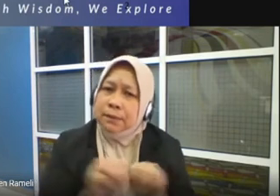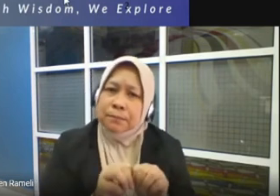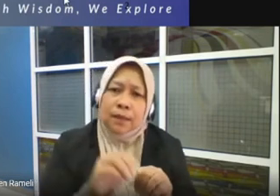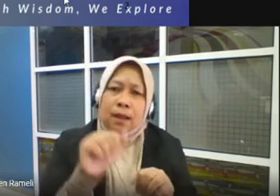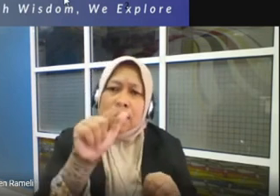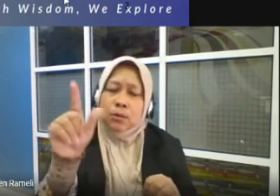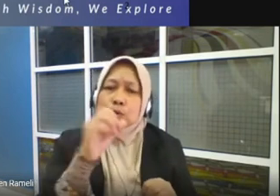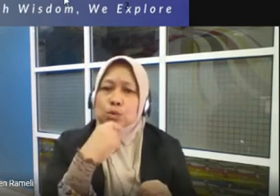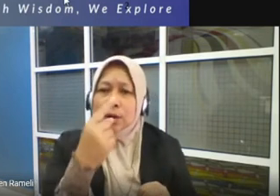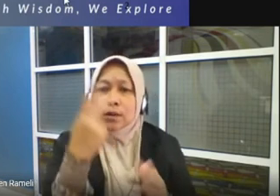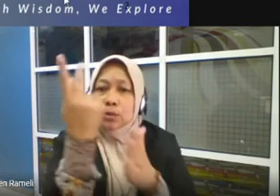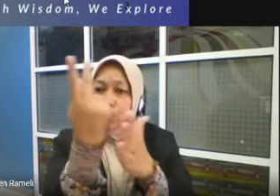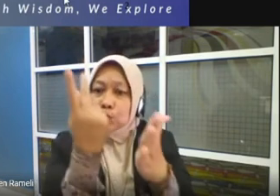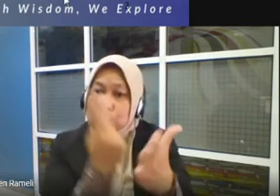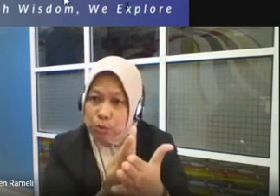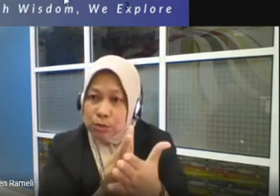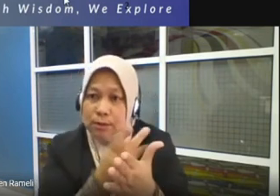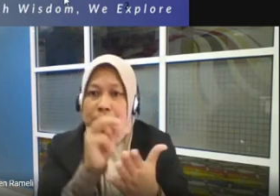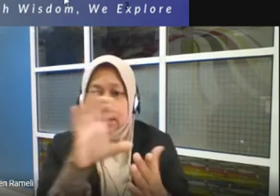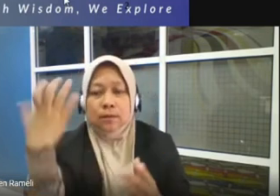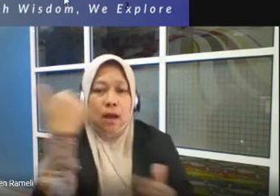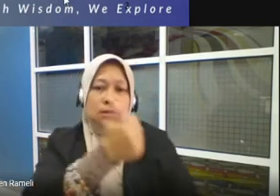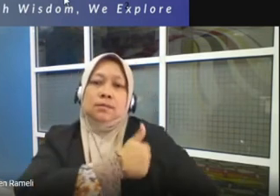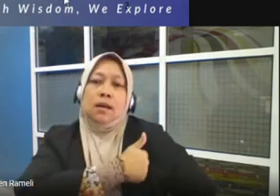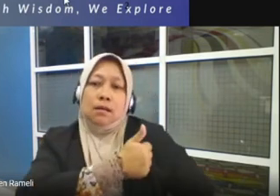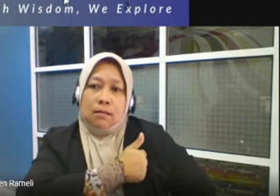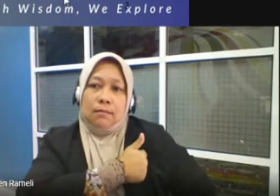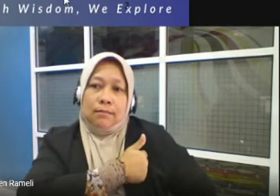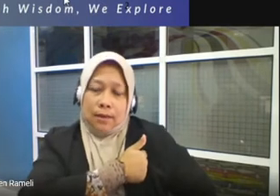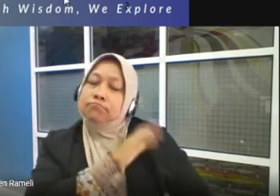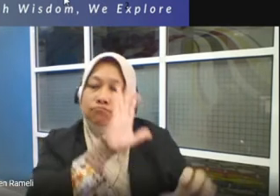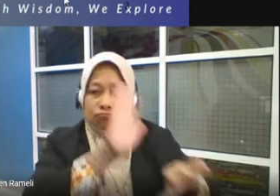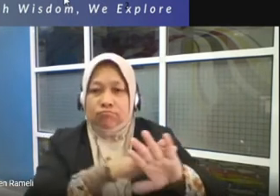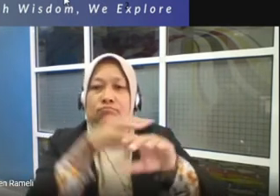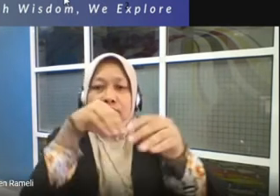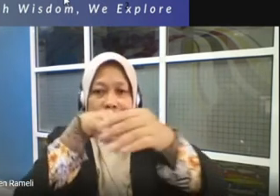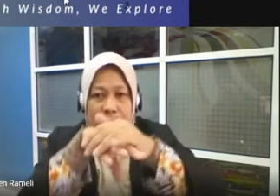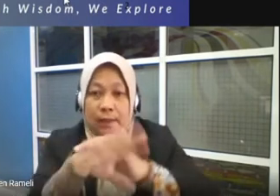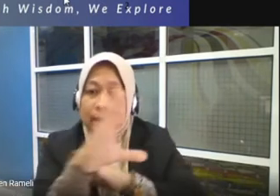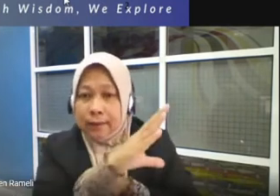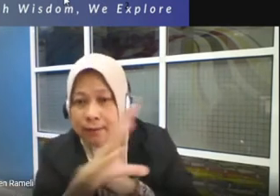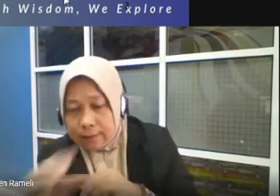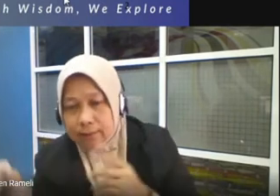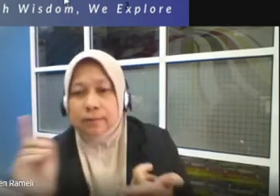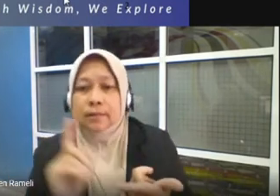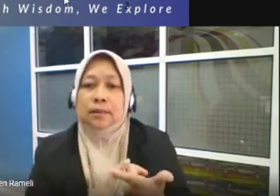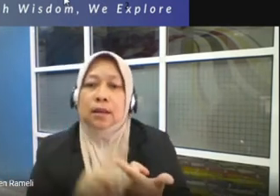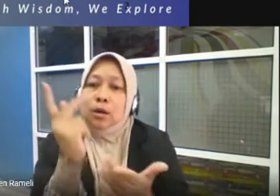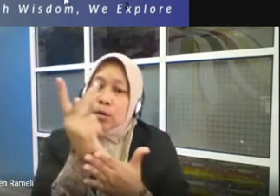kursus pengacaraan yang dikendalikan oleh Angkatan Tentera Malaysia, pun saya pergi juga. Kemudian